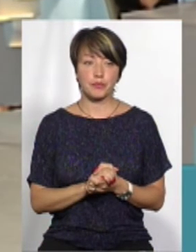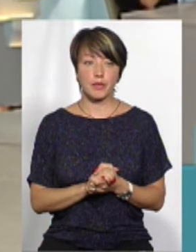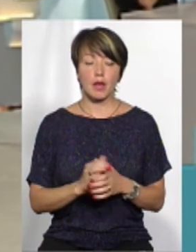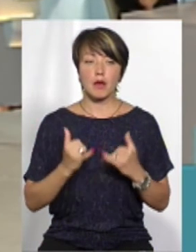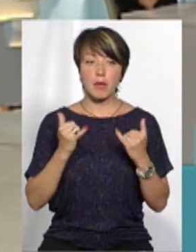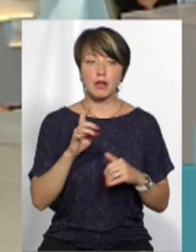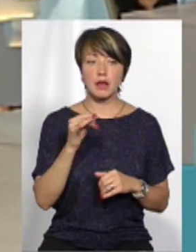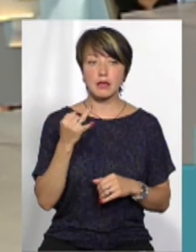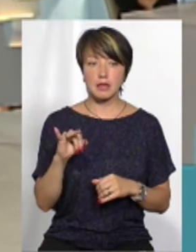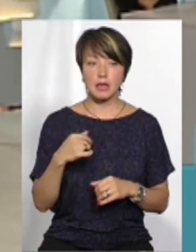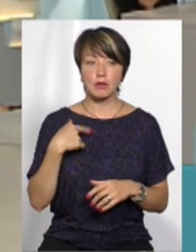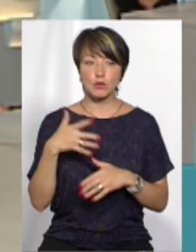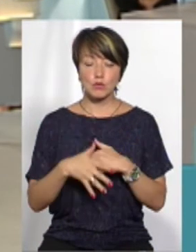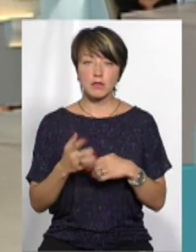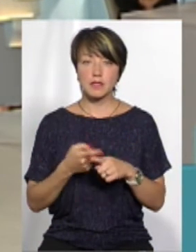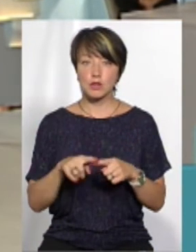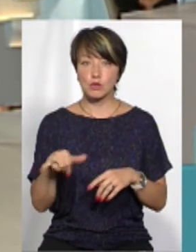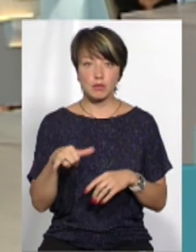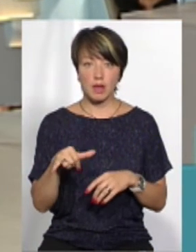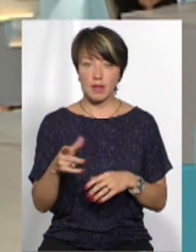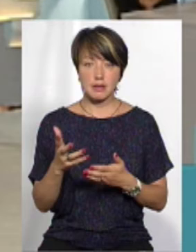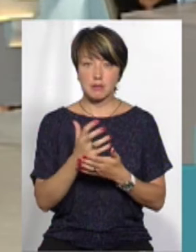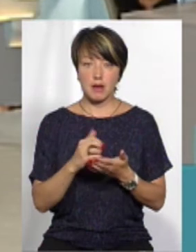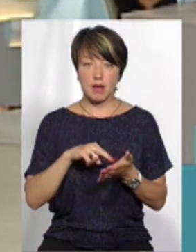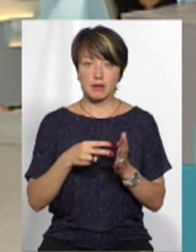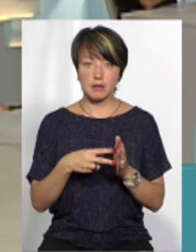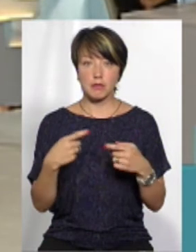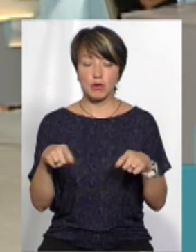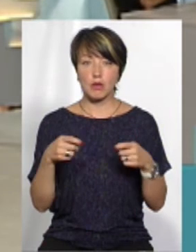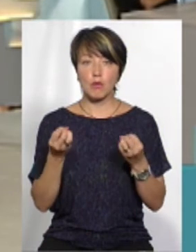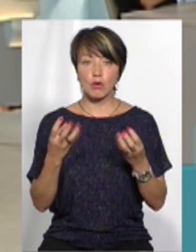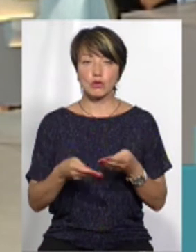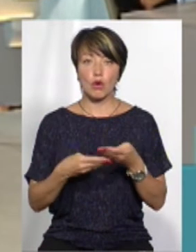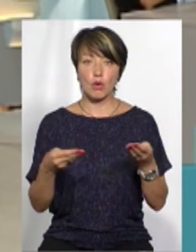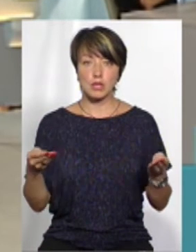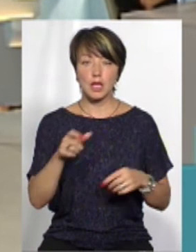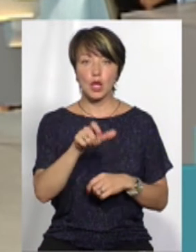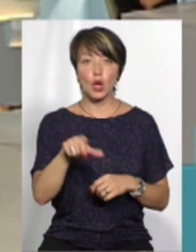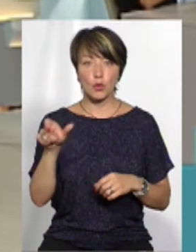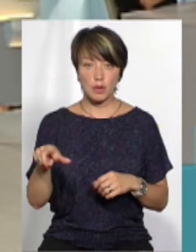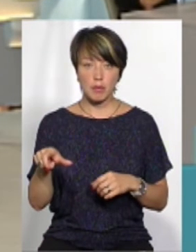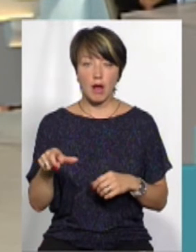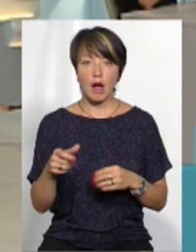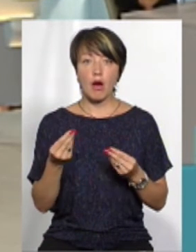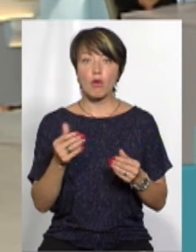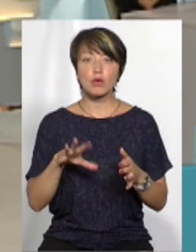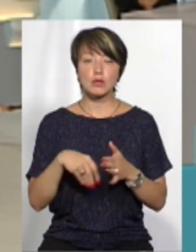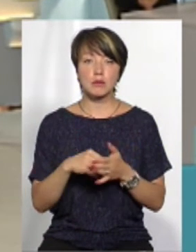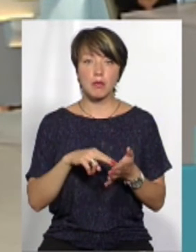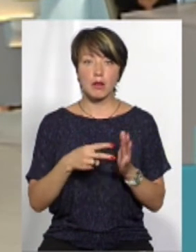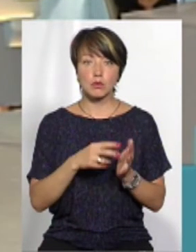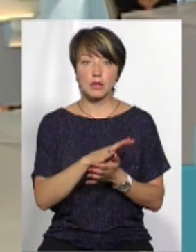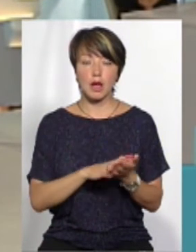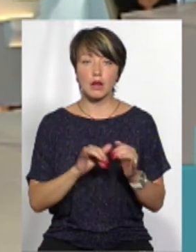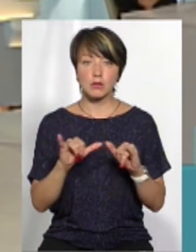Пане Андрію, я так зрозумів, що ви ці сумки не збираєтесь продавати, вони будуть просто роздані людям. А за які кошти плануєте